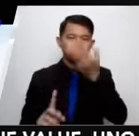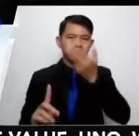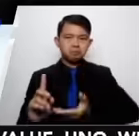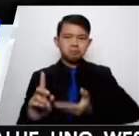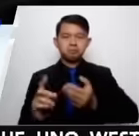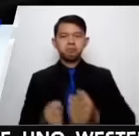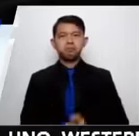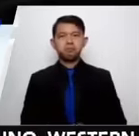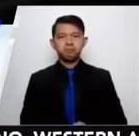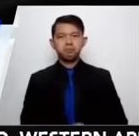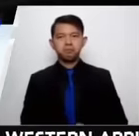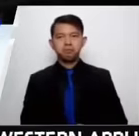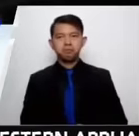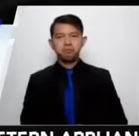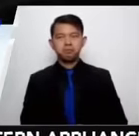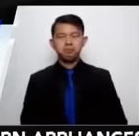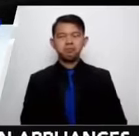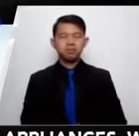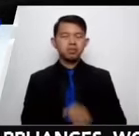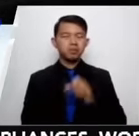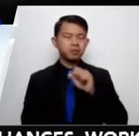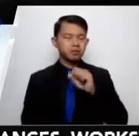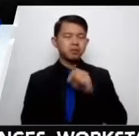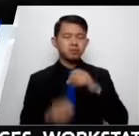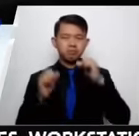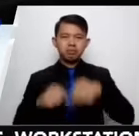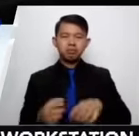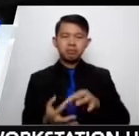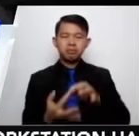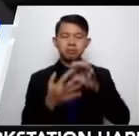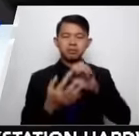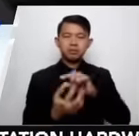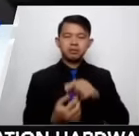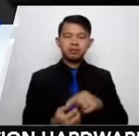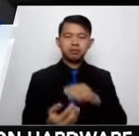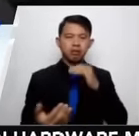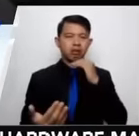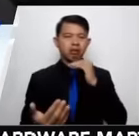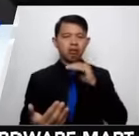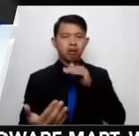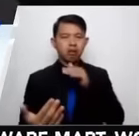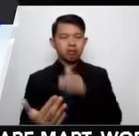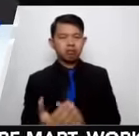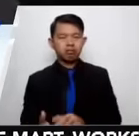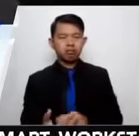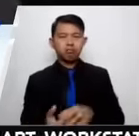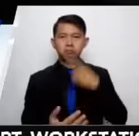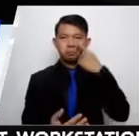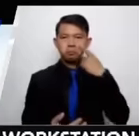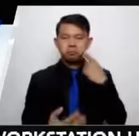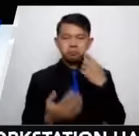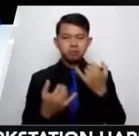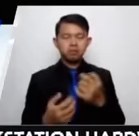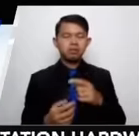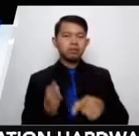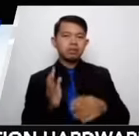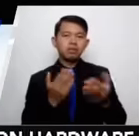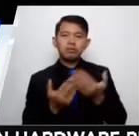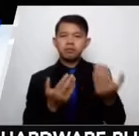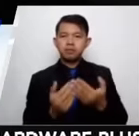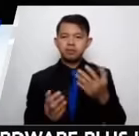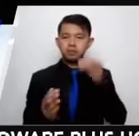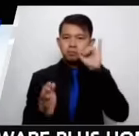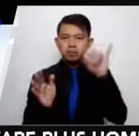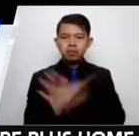yung mga kriminalidad sa panahon ngayon para mabilis makilala po yung mga gumagawa ng mga